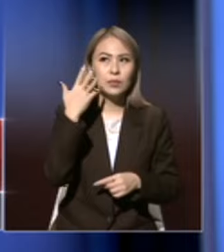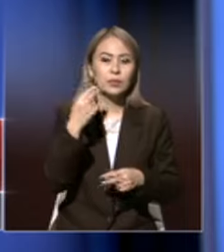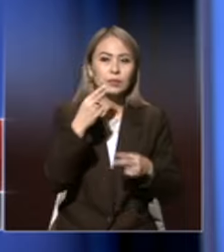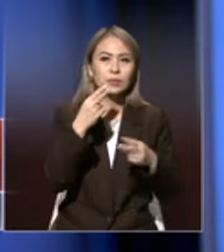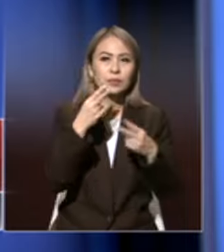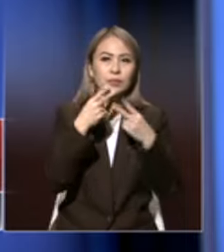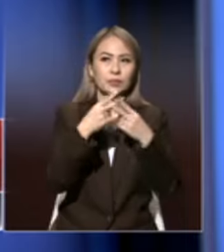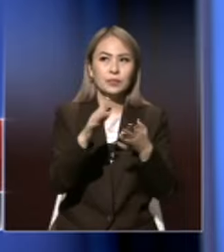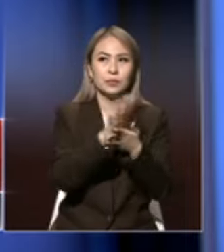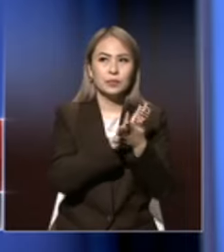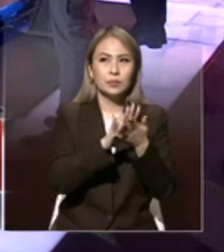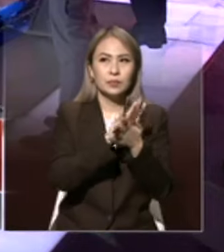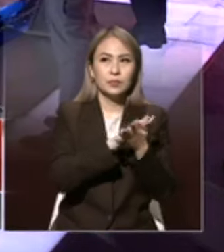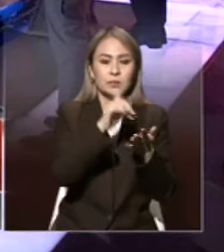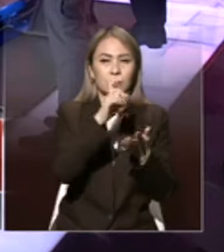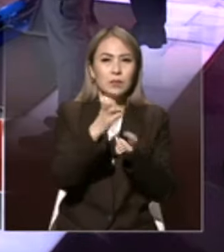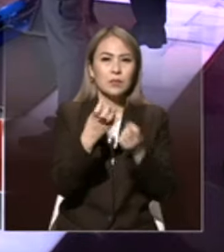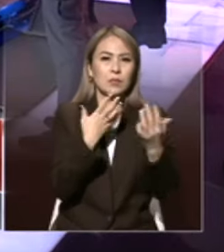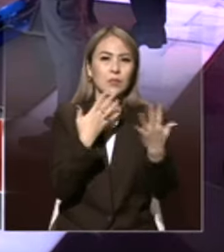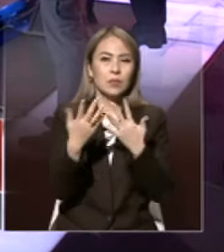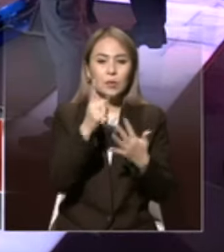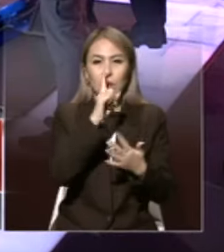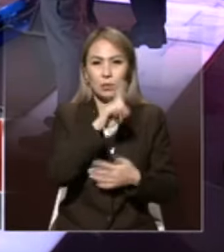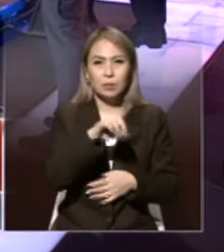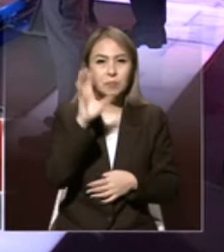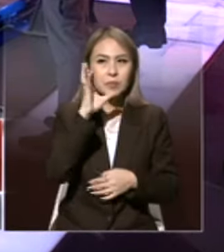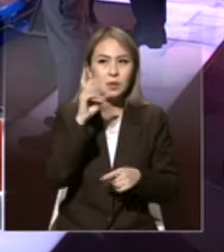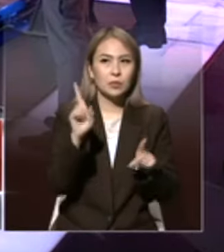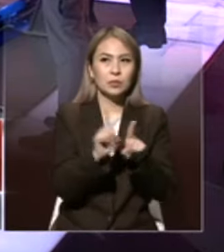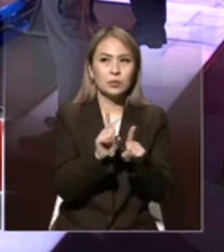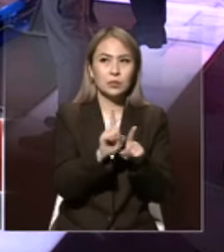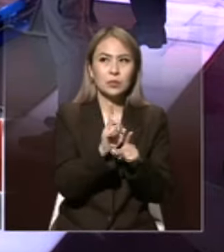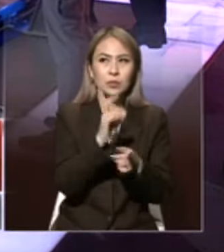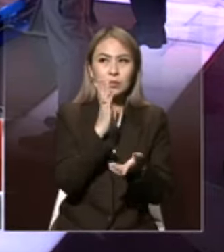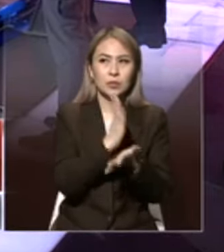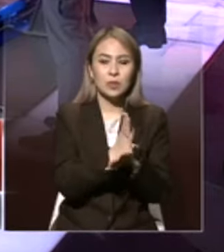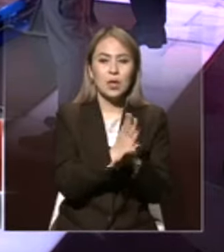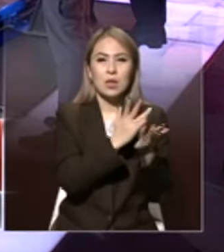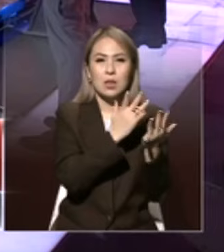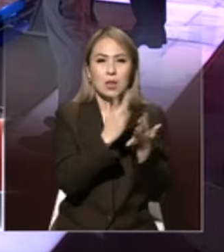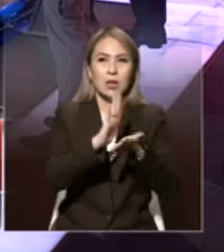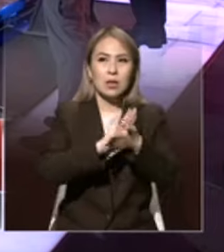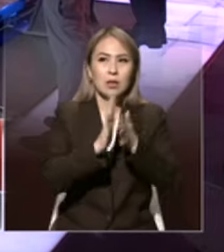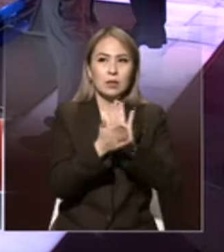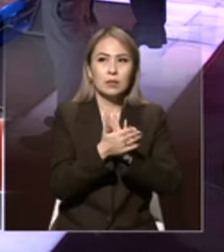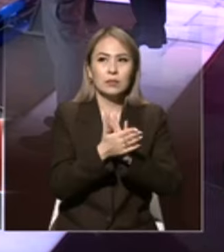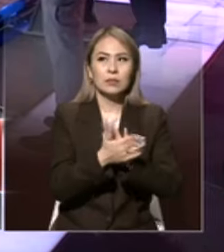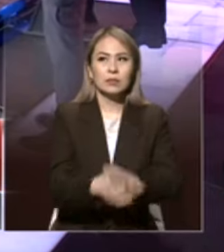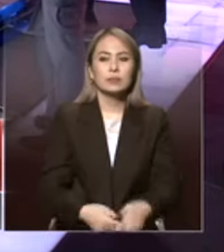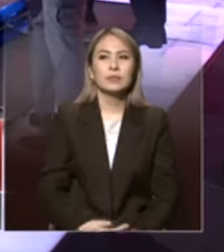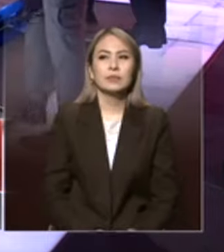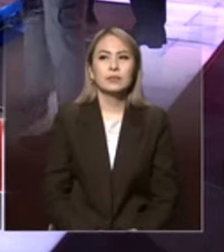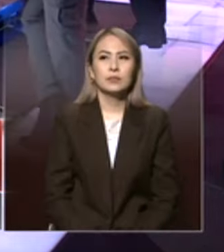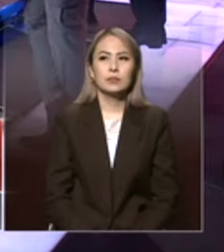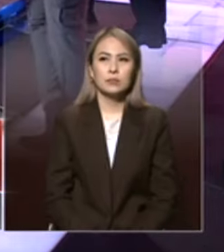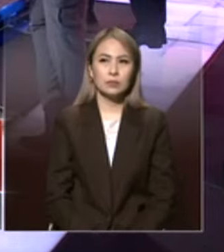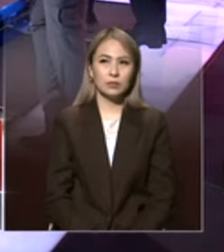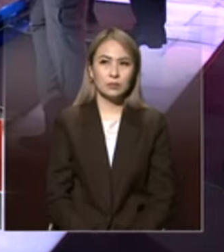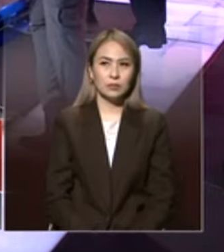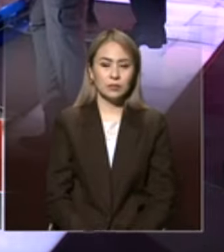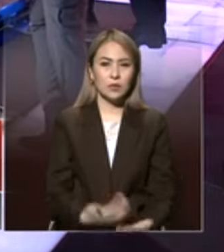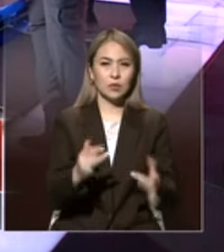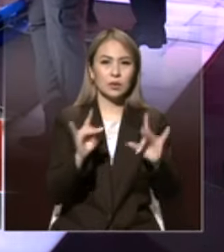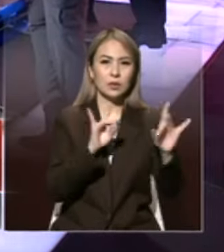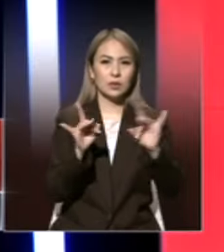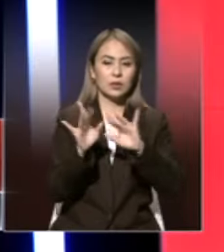ол жерде ешқандай адаммен әңгіме жүргізілмейді психологиялық тұрғыда. Бірақ бар ғой. Психологиялық тұрғыда. Осы жерде айтып кетейін. Иә, айтып қосып жібересіз. Осы жерде